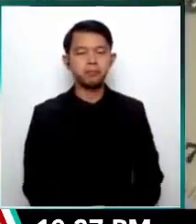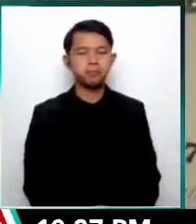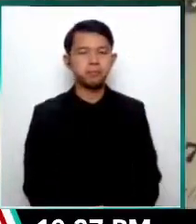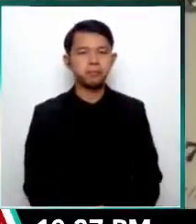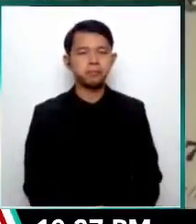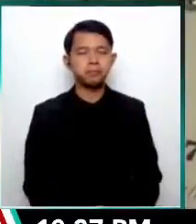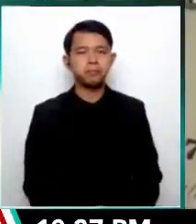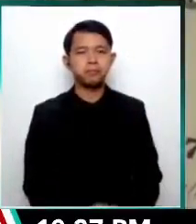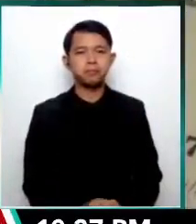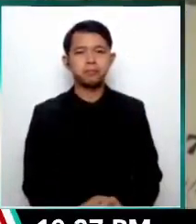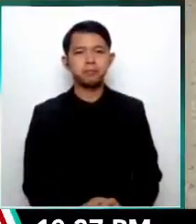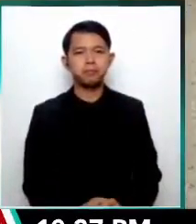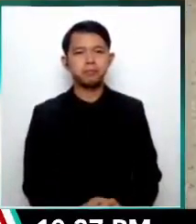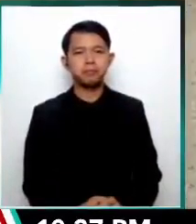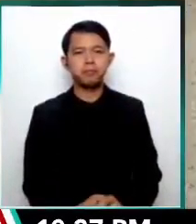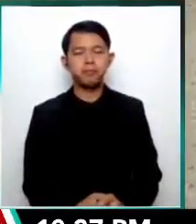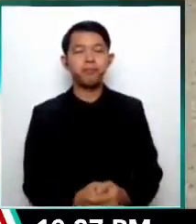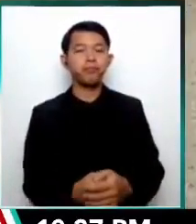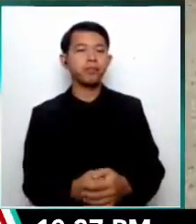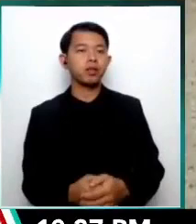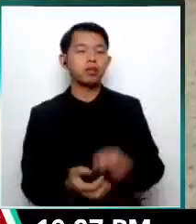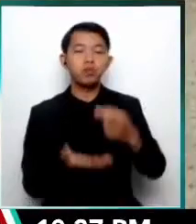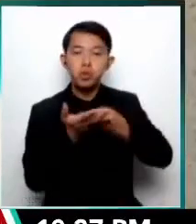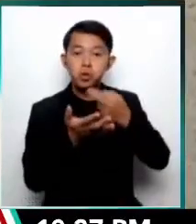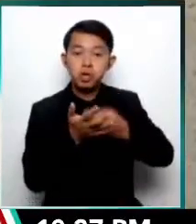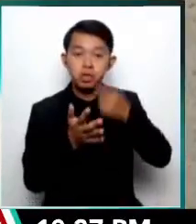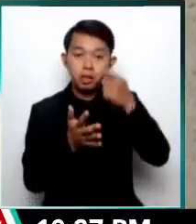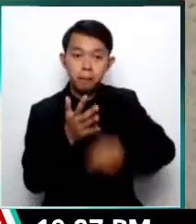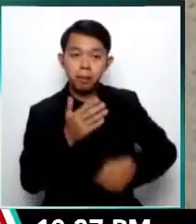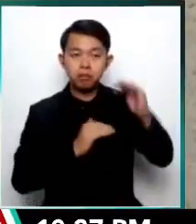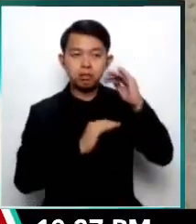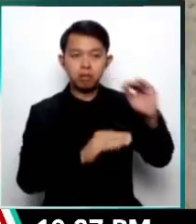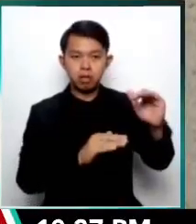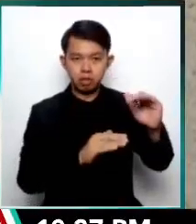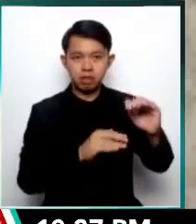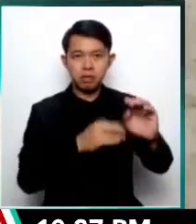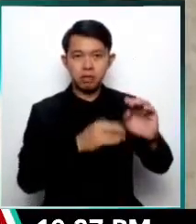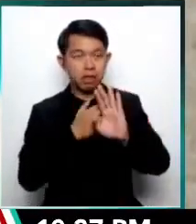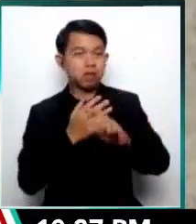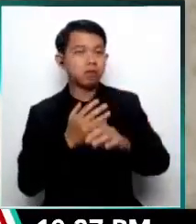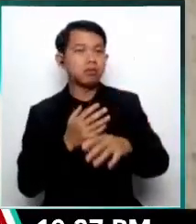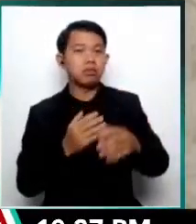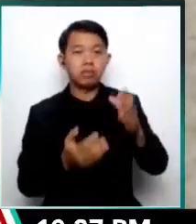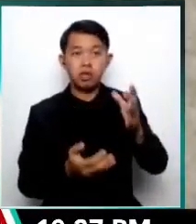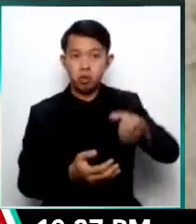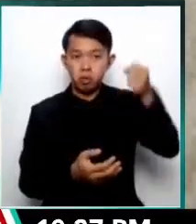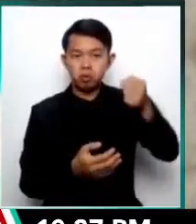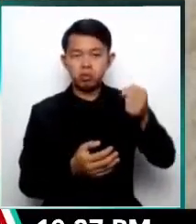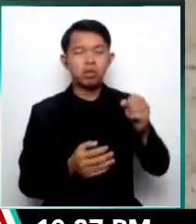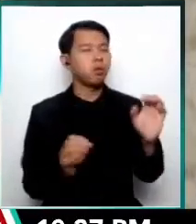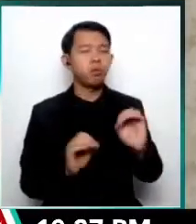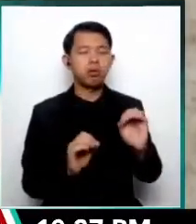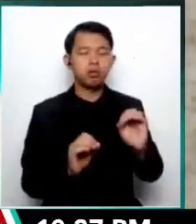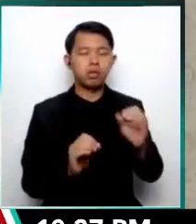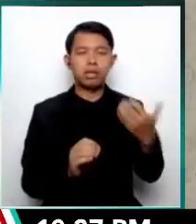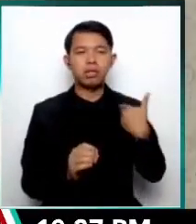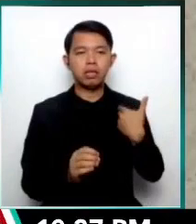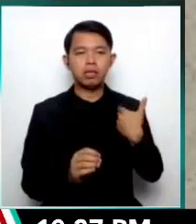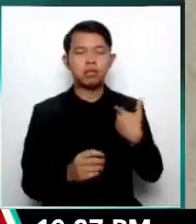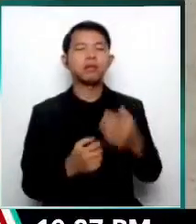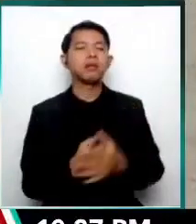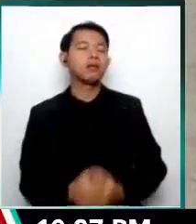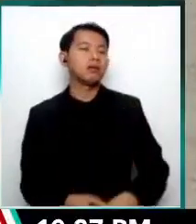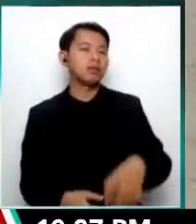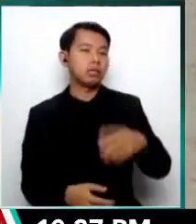Pagbawi sa price cap sa bigas, hindi pa raw nire-recommenda ng Bureau of Plant Industry. Ayon sa BPI, bumaba ang presyo ng bigas dahil